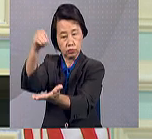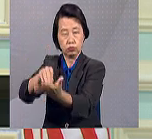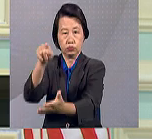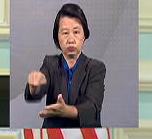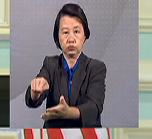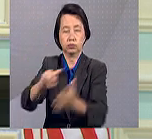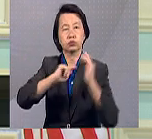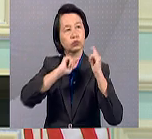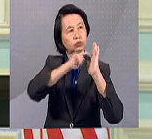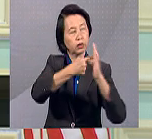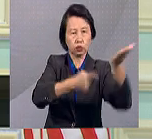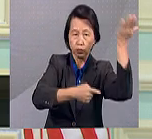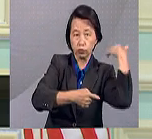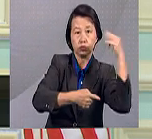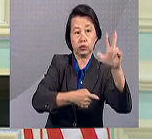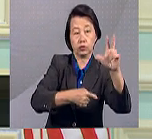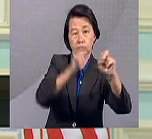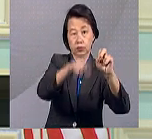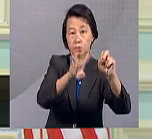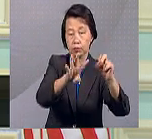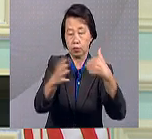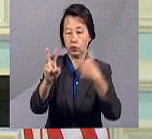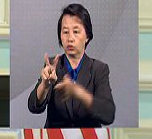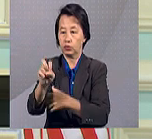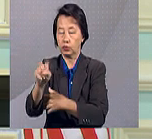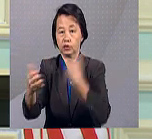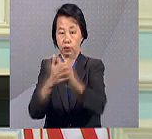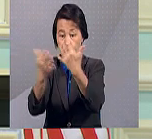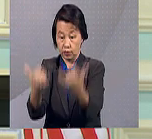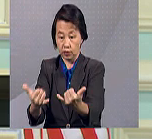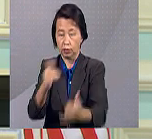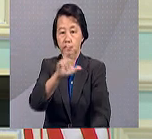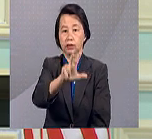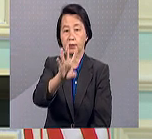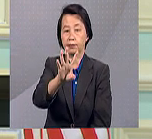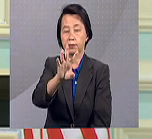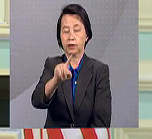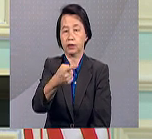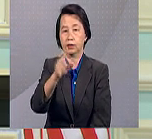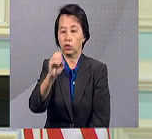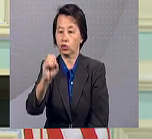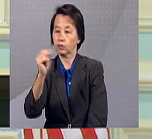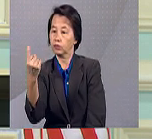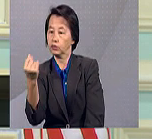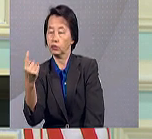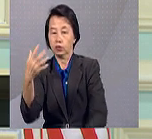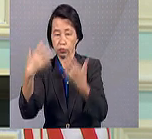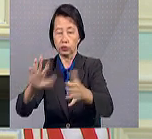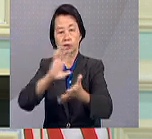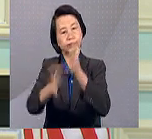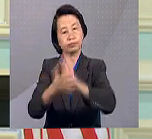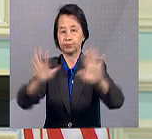3 April 2020. Dan sehingga hari ini, seramai 34,011 individu telah pun